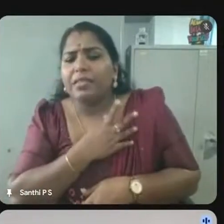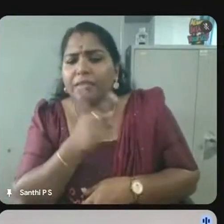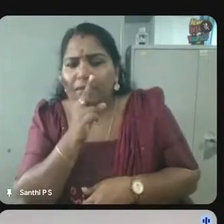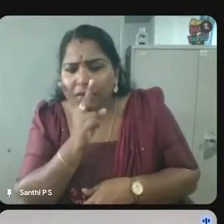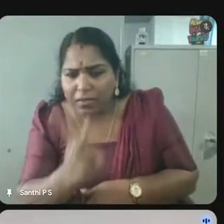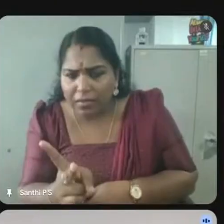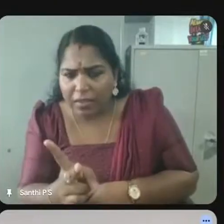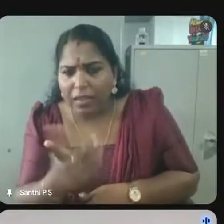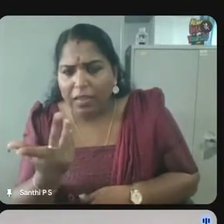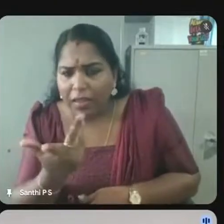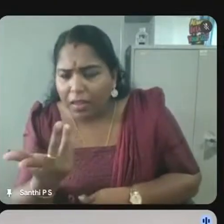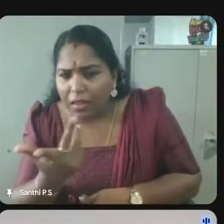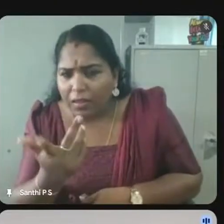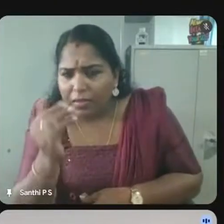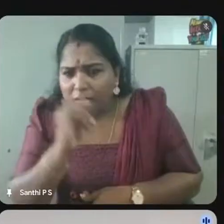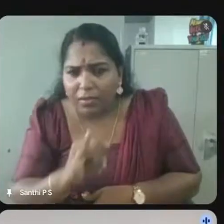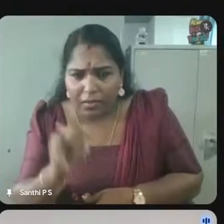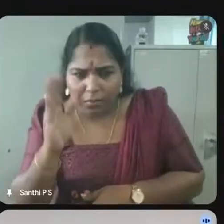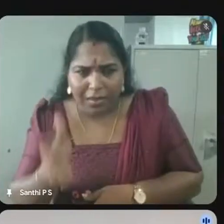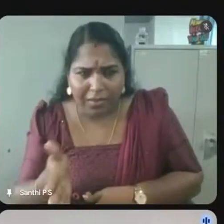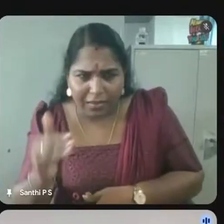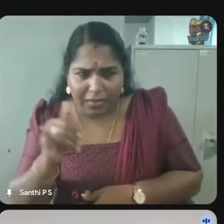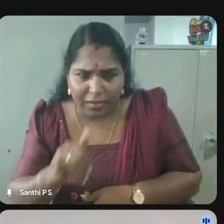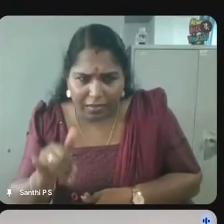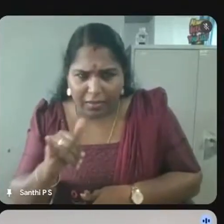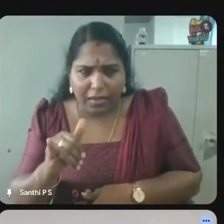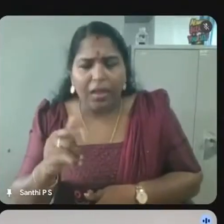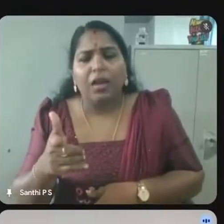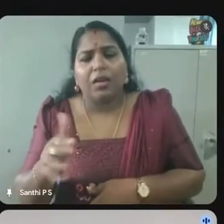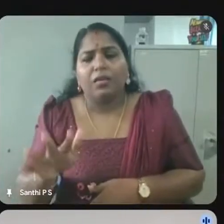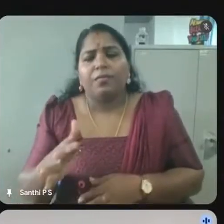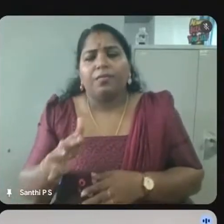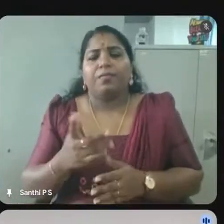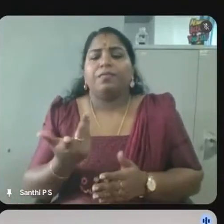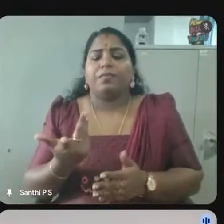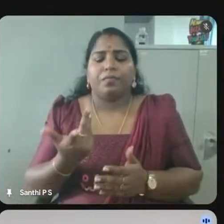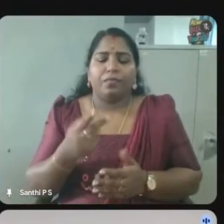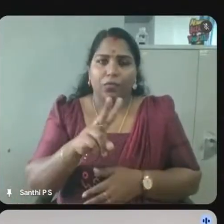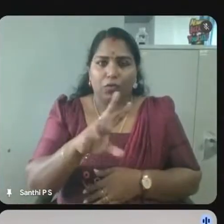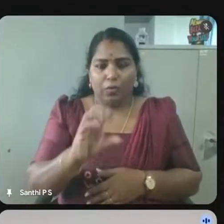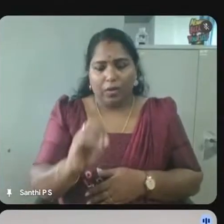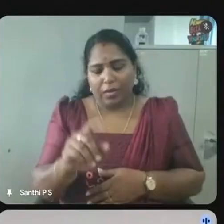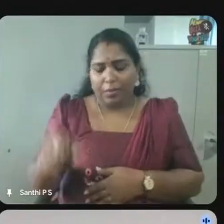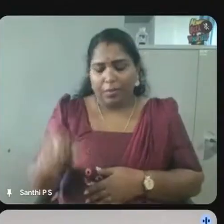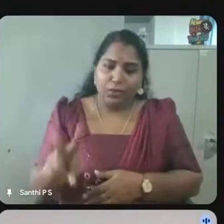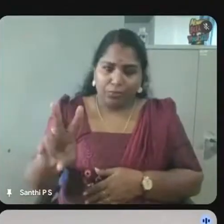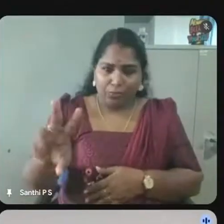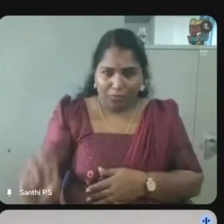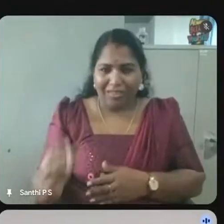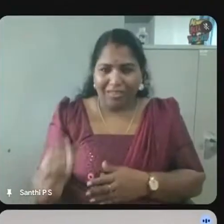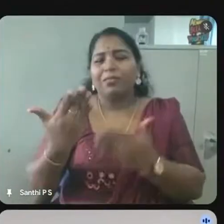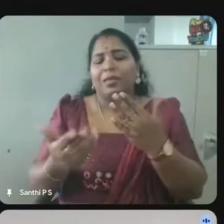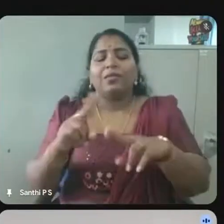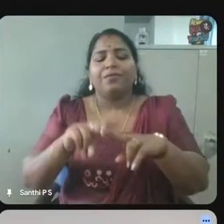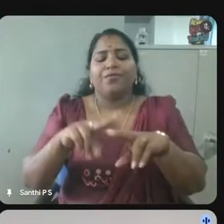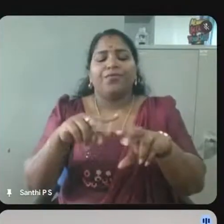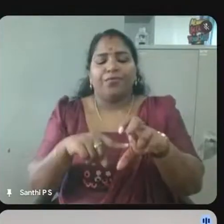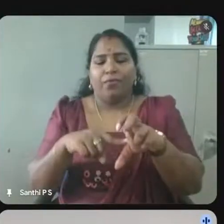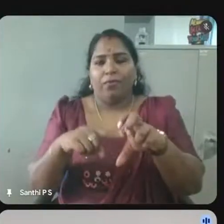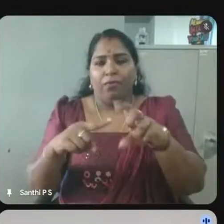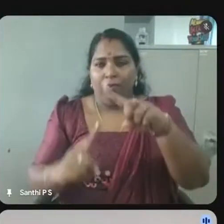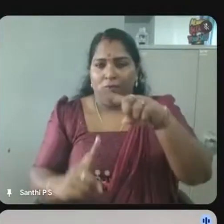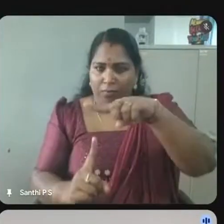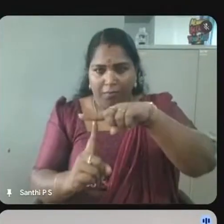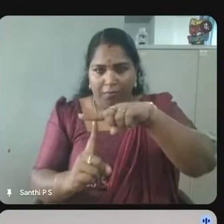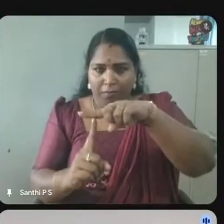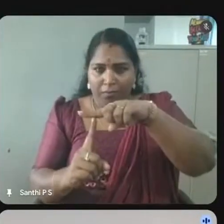കണക്കിൽ പറയുന്നത് തന്നെ നമ്മൾ 20/20 എന്നുള്ളത് ഫീറ്റ് കണക്കിലും പറയാറുണ്ട്. നിങ്ങൾ ചിലപ്പോൾ ഇനി അങ്ങനെ ഏതെങ്കിലും ചാർട്ട് കാണുവാണെങ്കിൽ നിങ്ങൾ